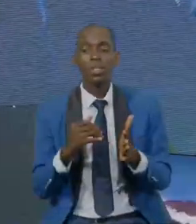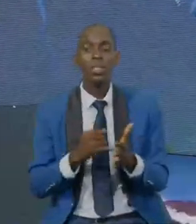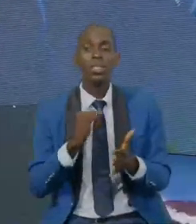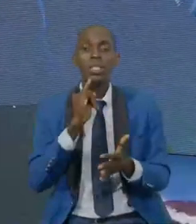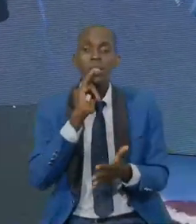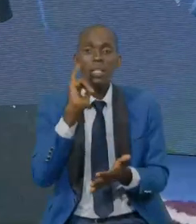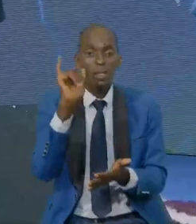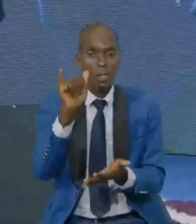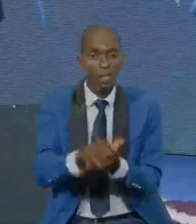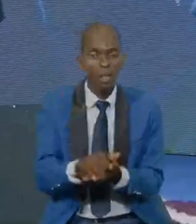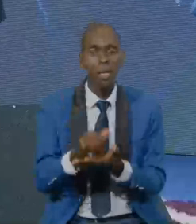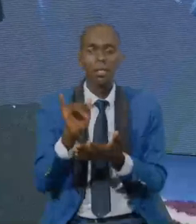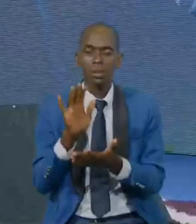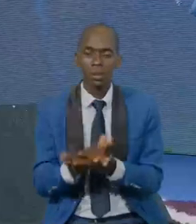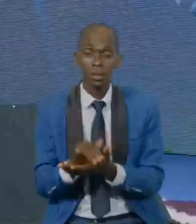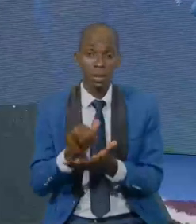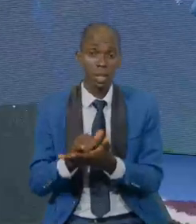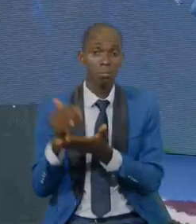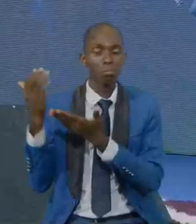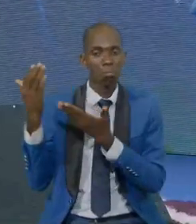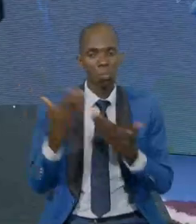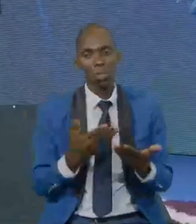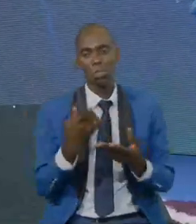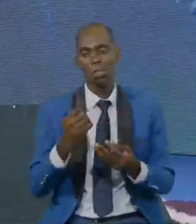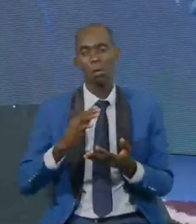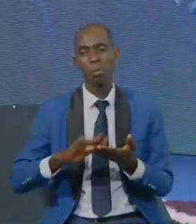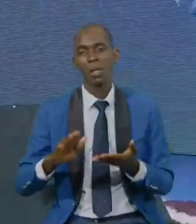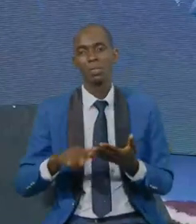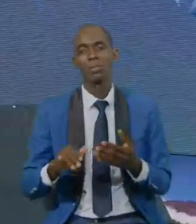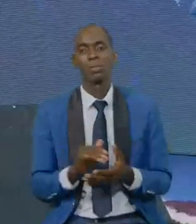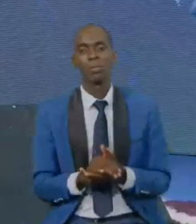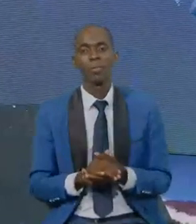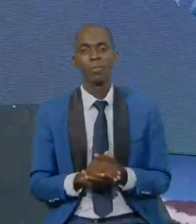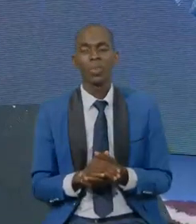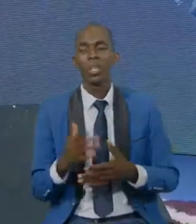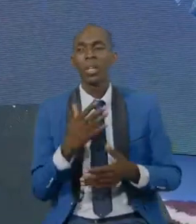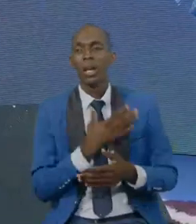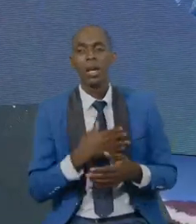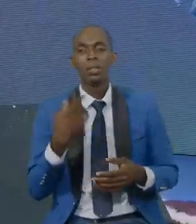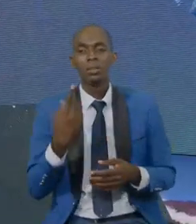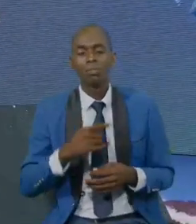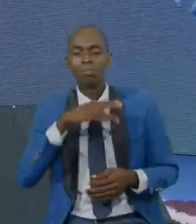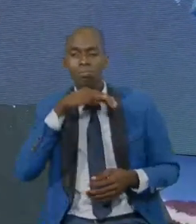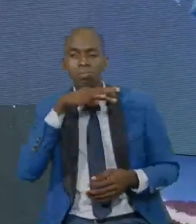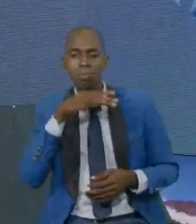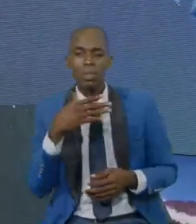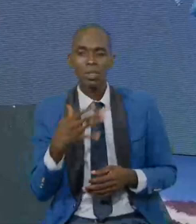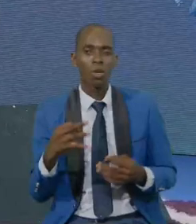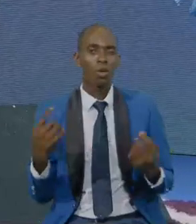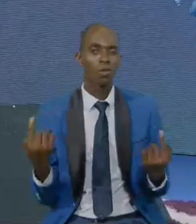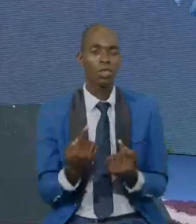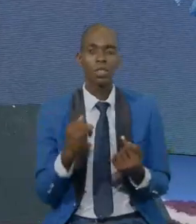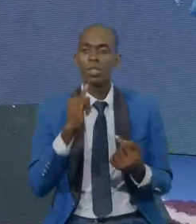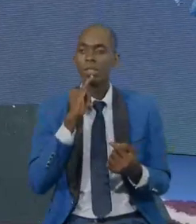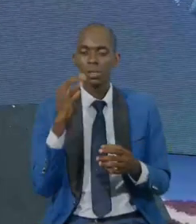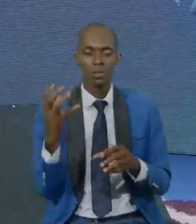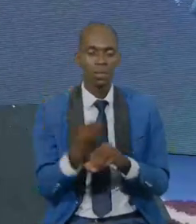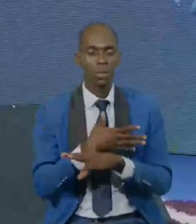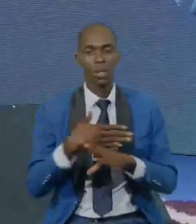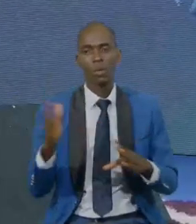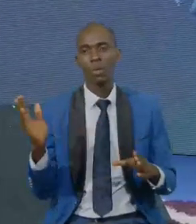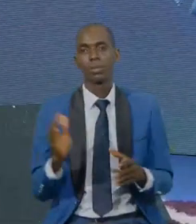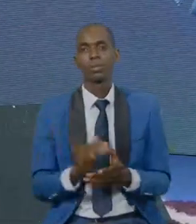That brings the pardon. C'est cela qui apporte le pardon. And the pollution of sin is wiped away. Et la pollution du